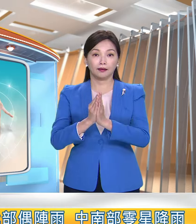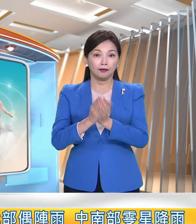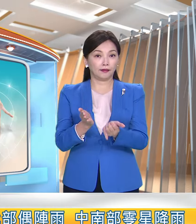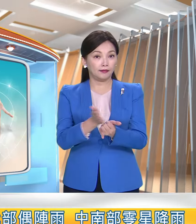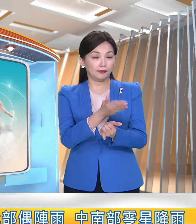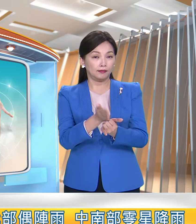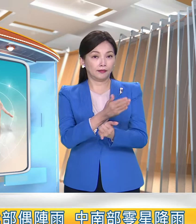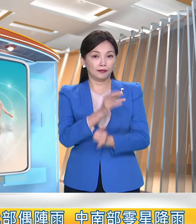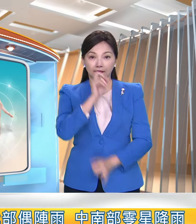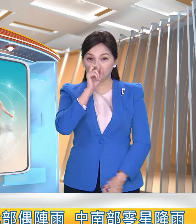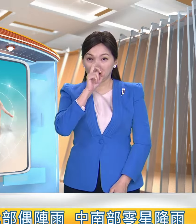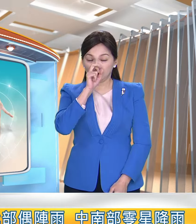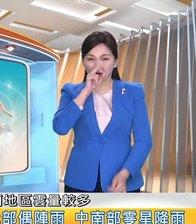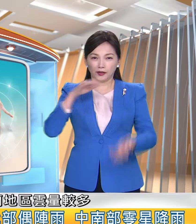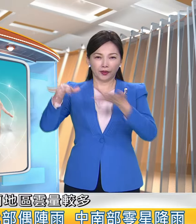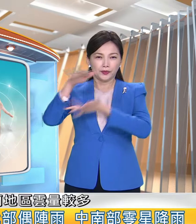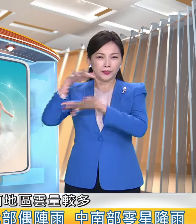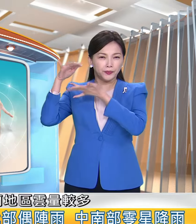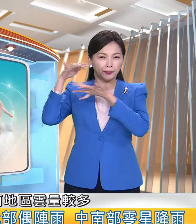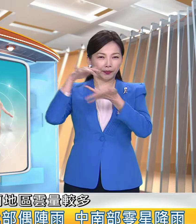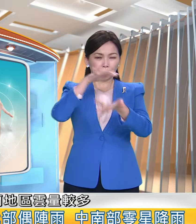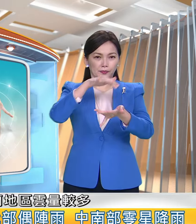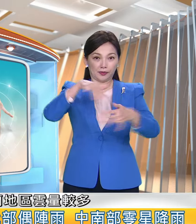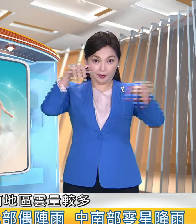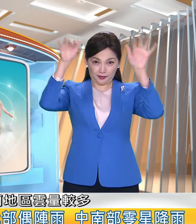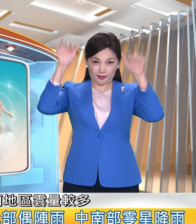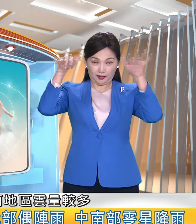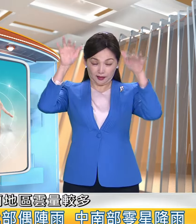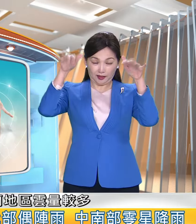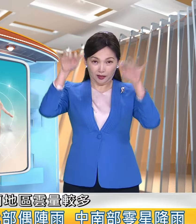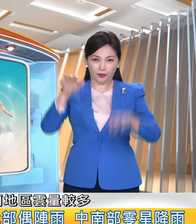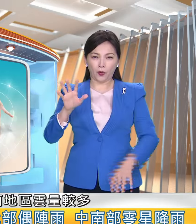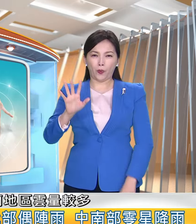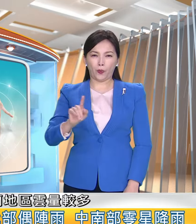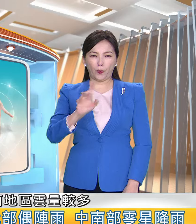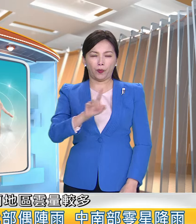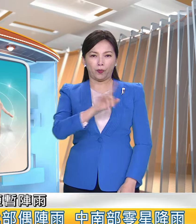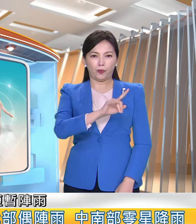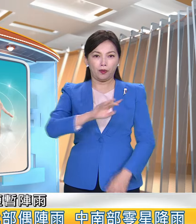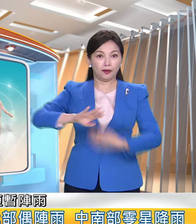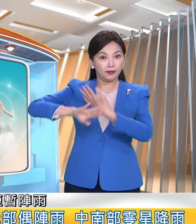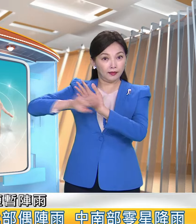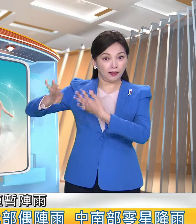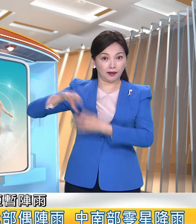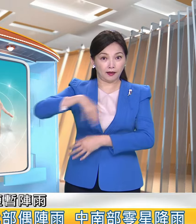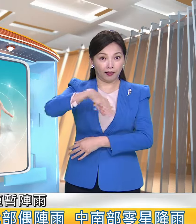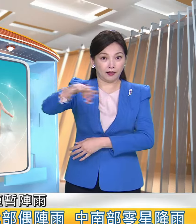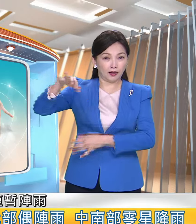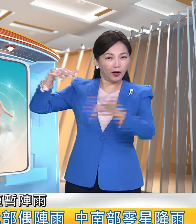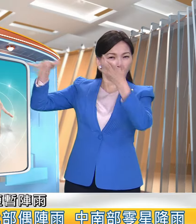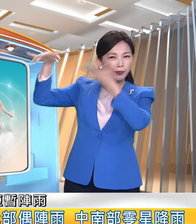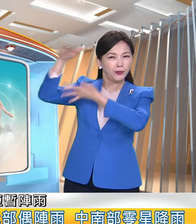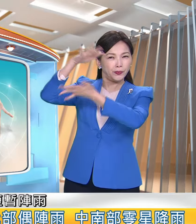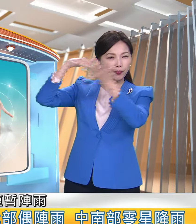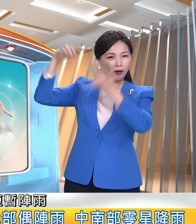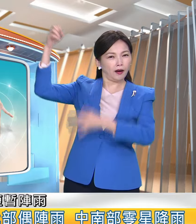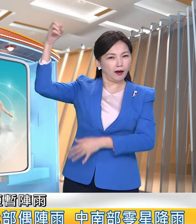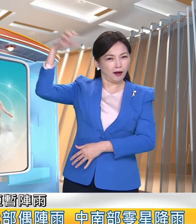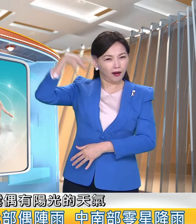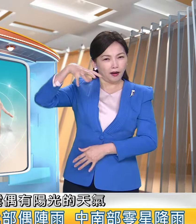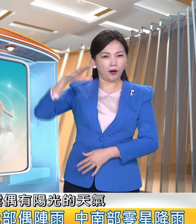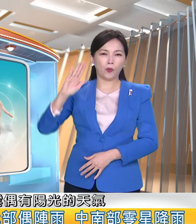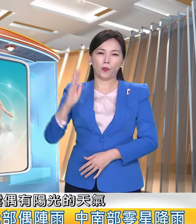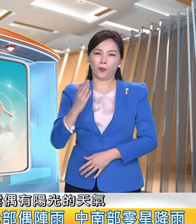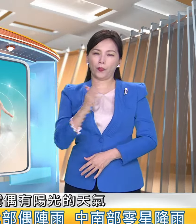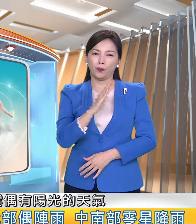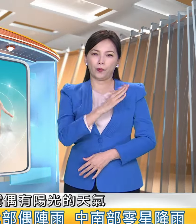关心天气，今天桃园以北以及宜兰地区云量比较多，有不定时局部短暂阵雨，